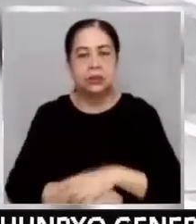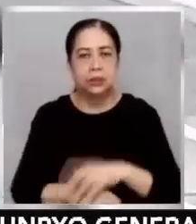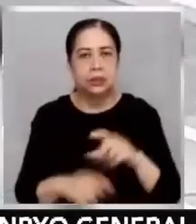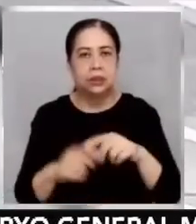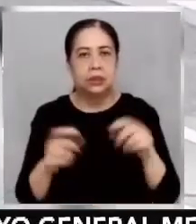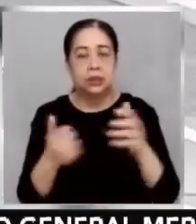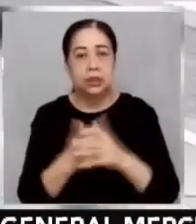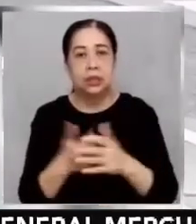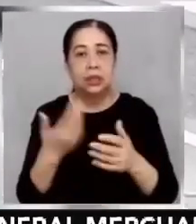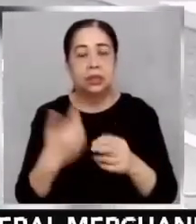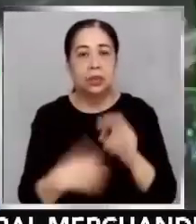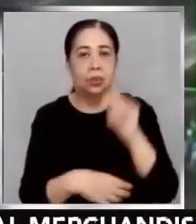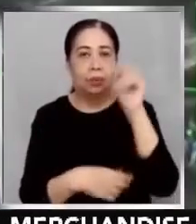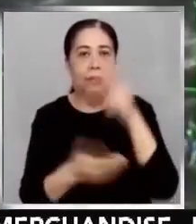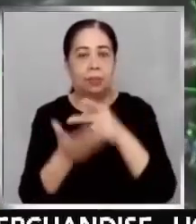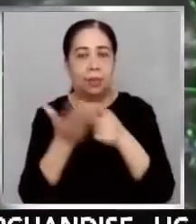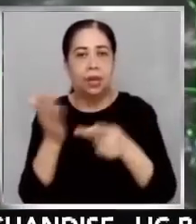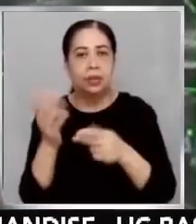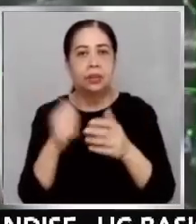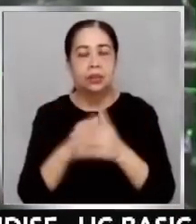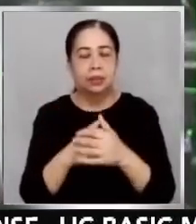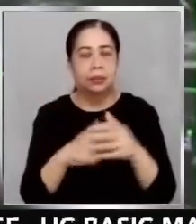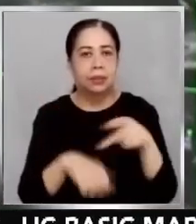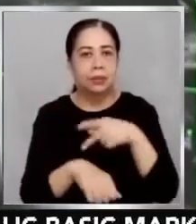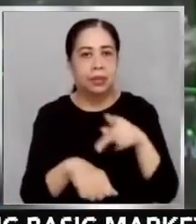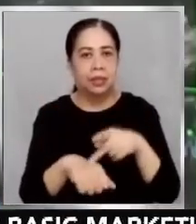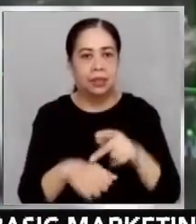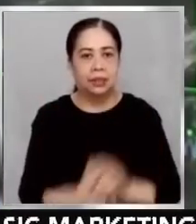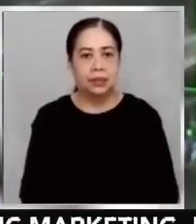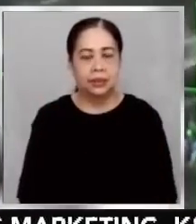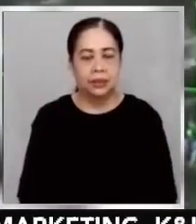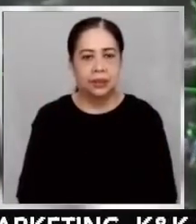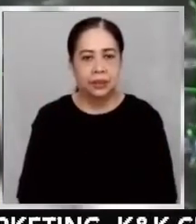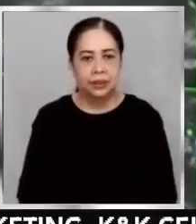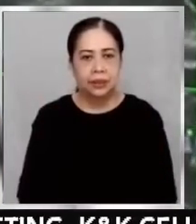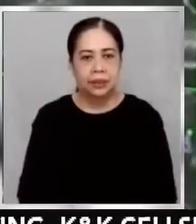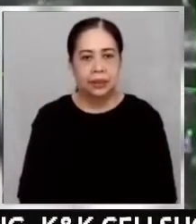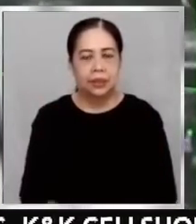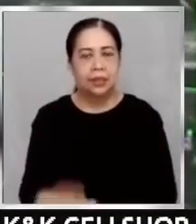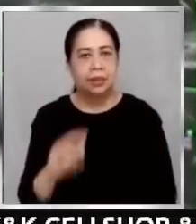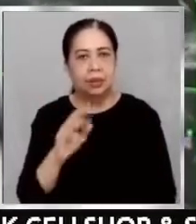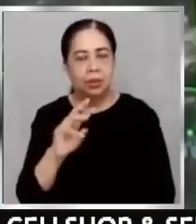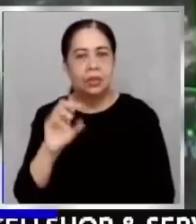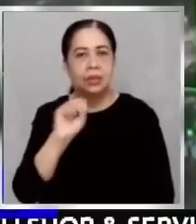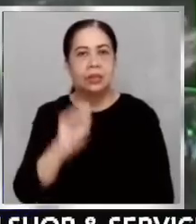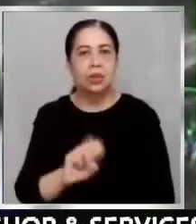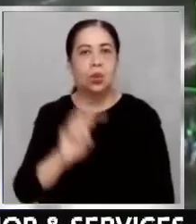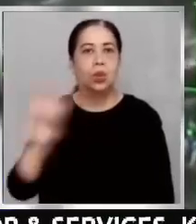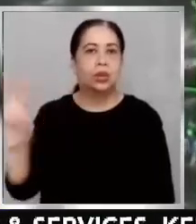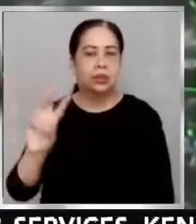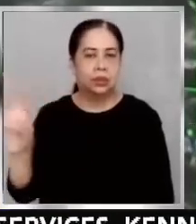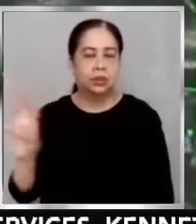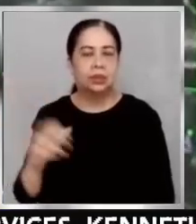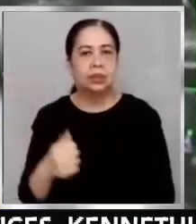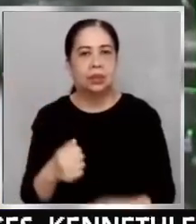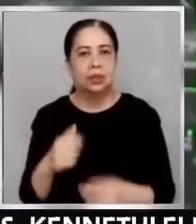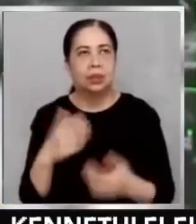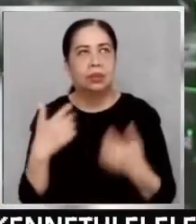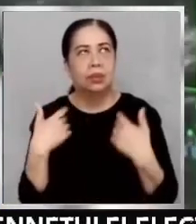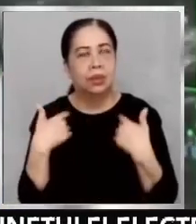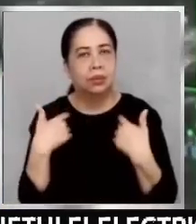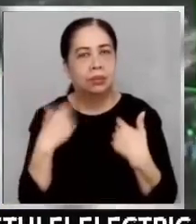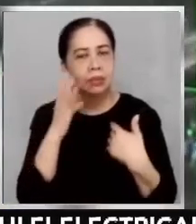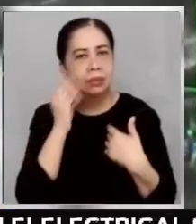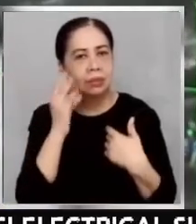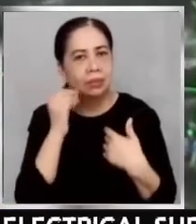ng Pilipinas. Ito pa ay during rainy season or southwest monsoon period ay makakaranas po tayo ng mga